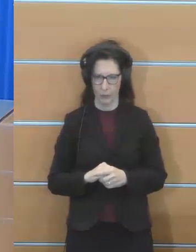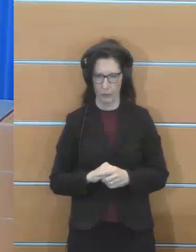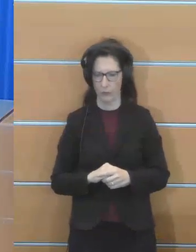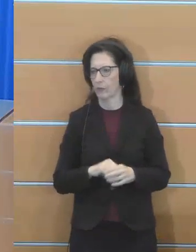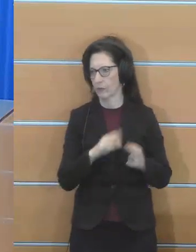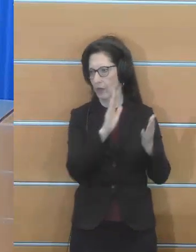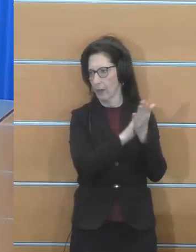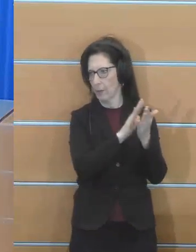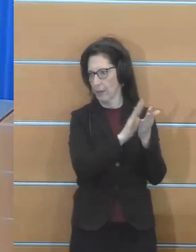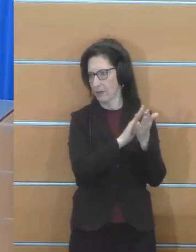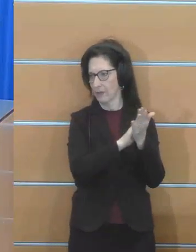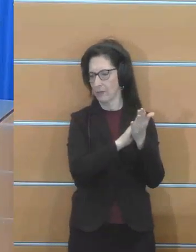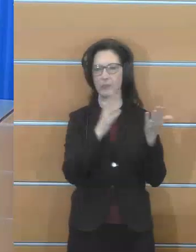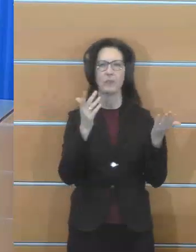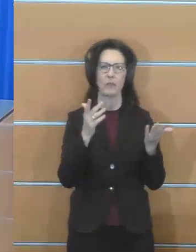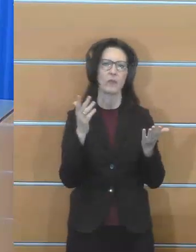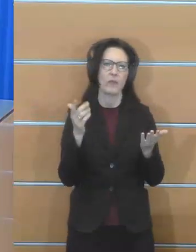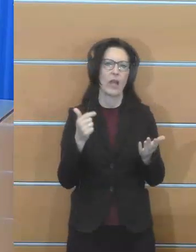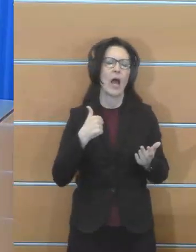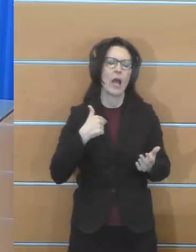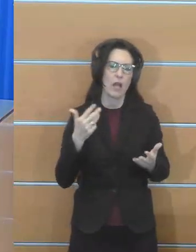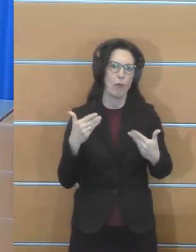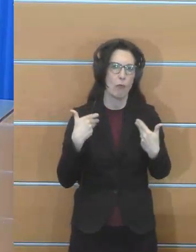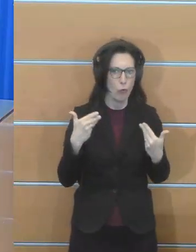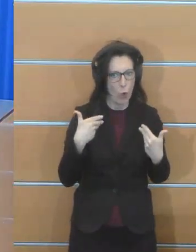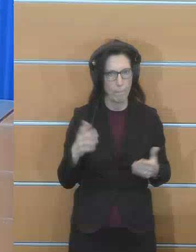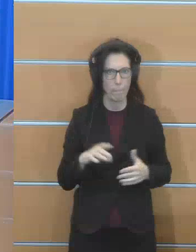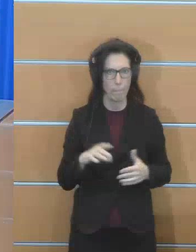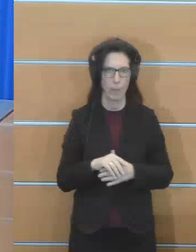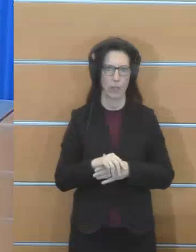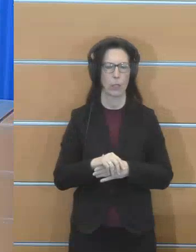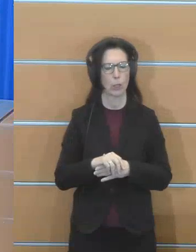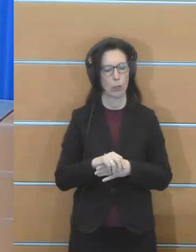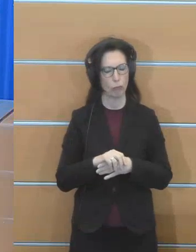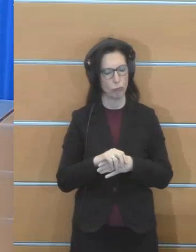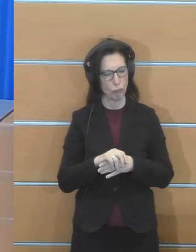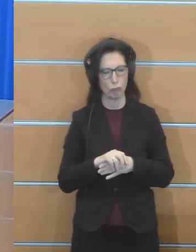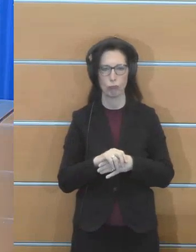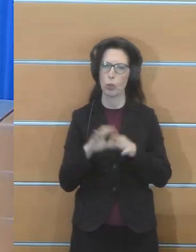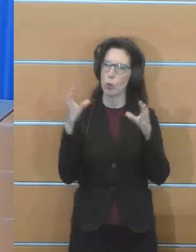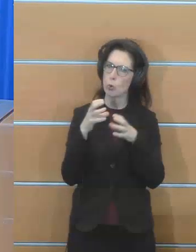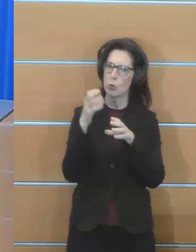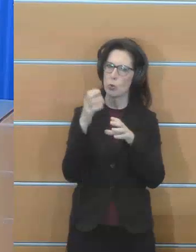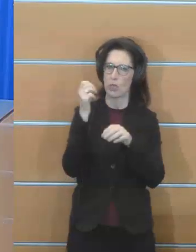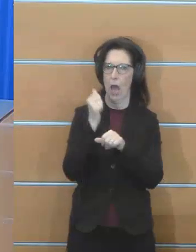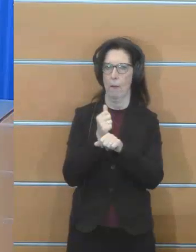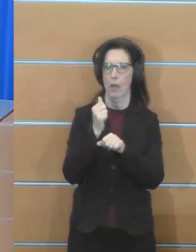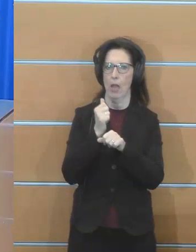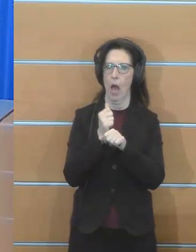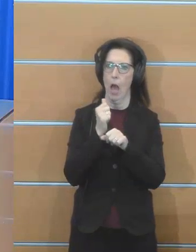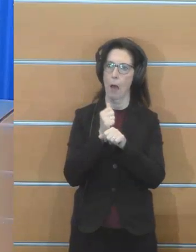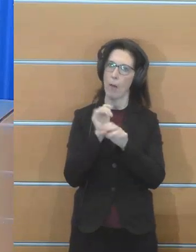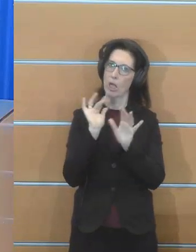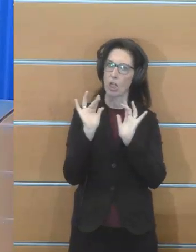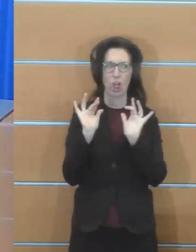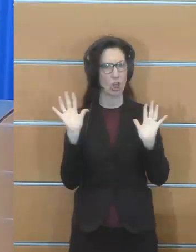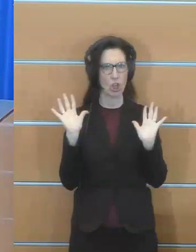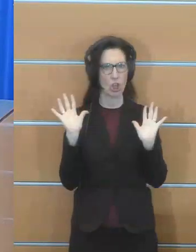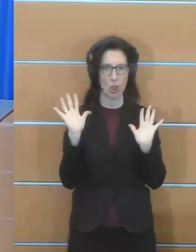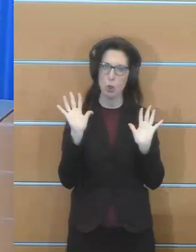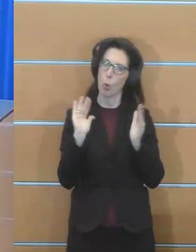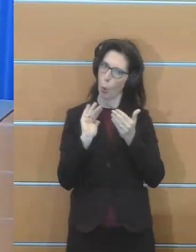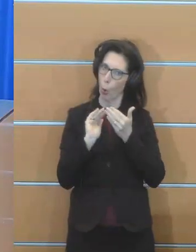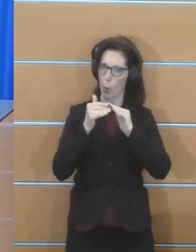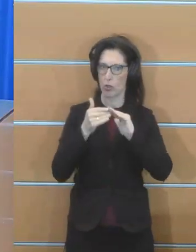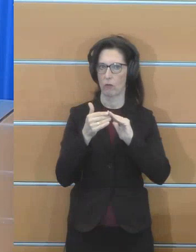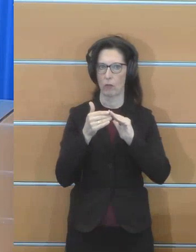grundsätzlich freue ich mich auf eine kritisch-konstruktive Zusammenarbeit mit Ihnen allen mit einem